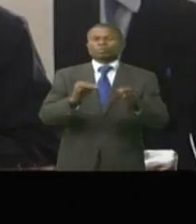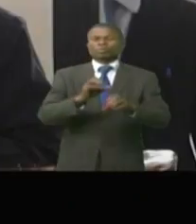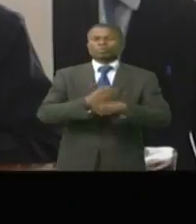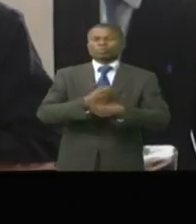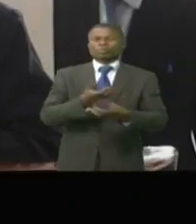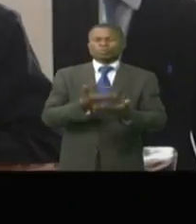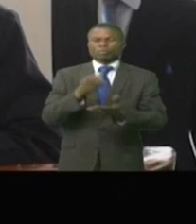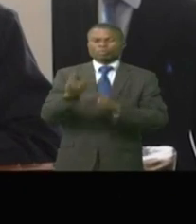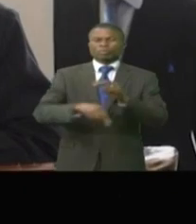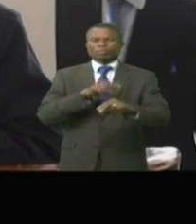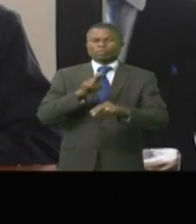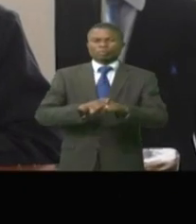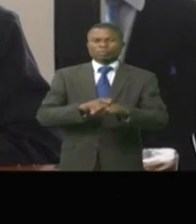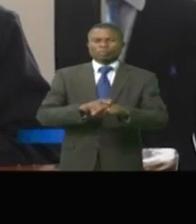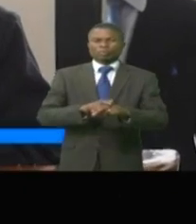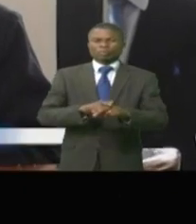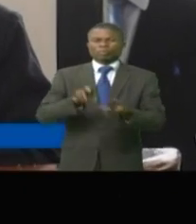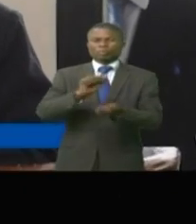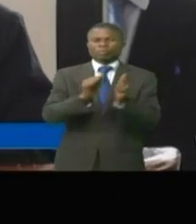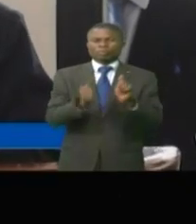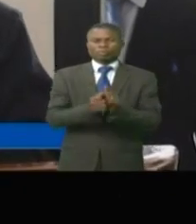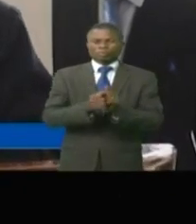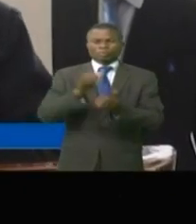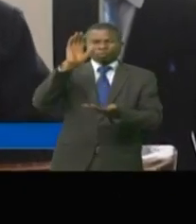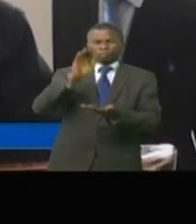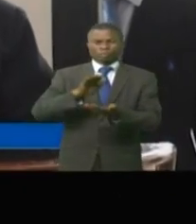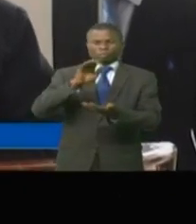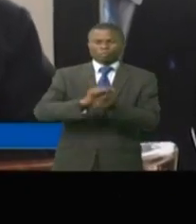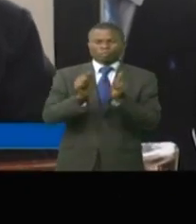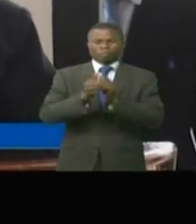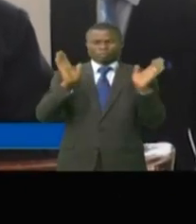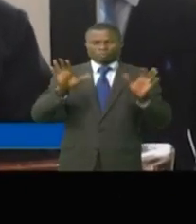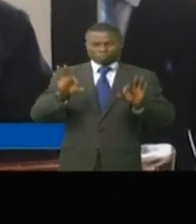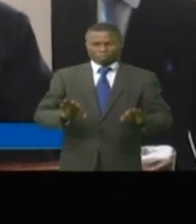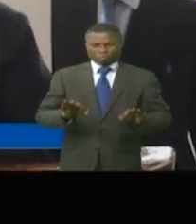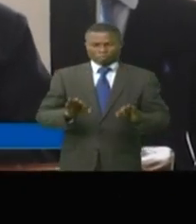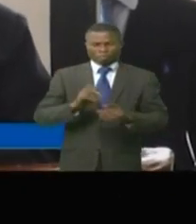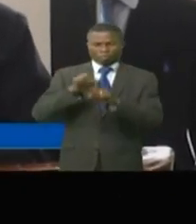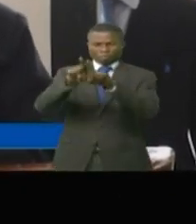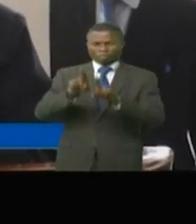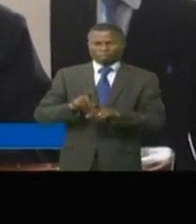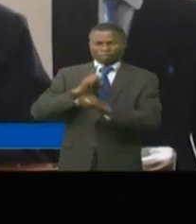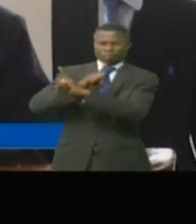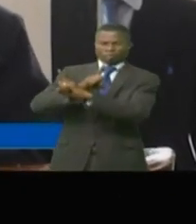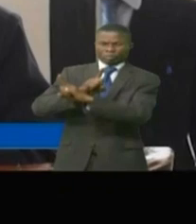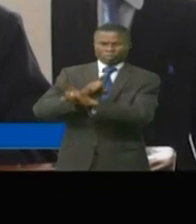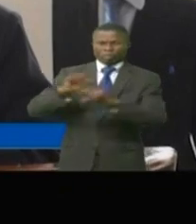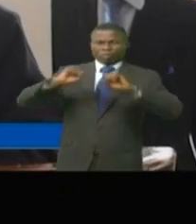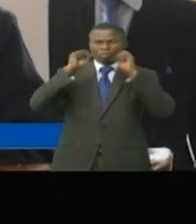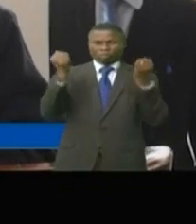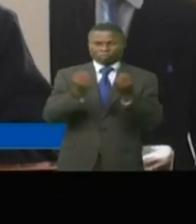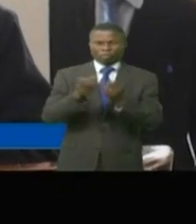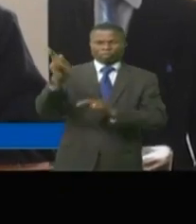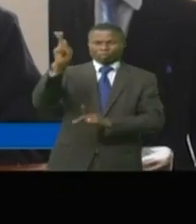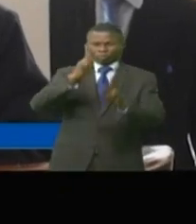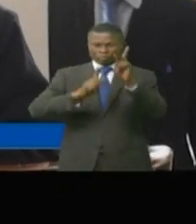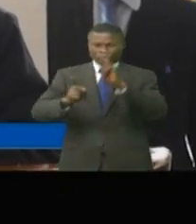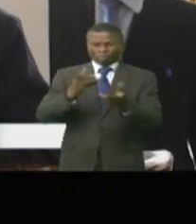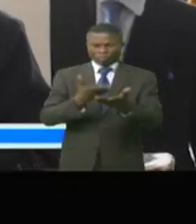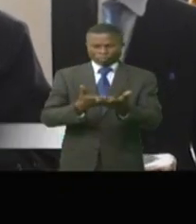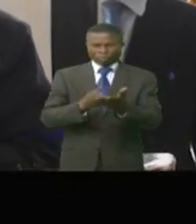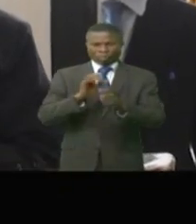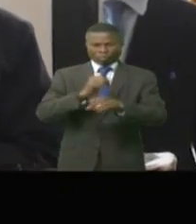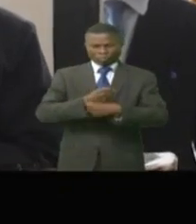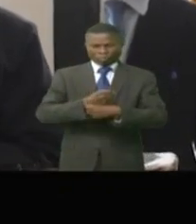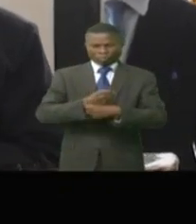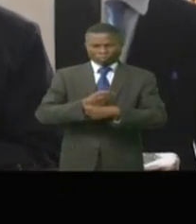nationale de réduction des catastrophes et protection sociale des populations vulnérables constitue